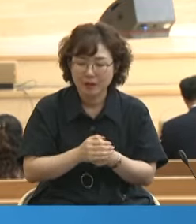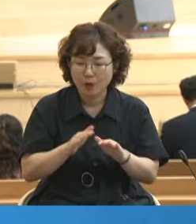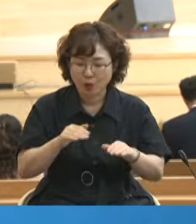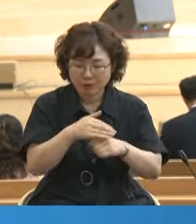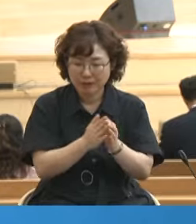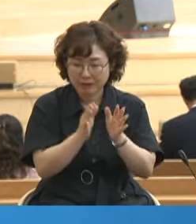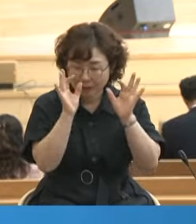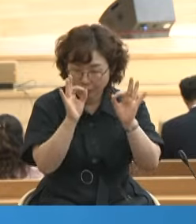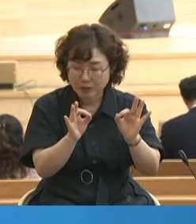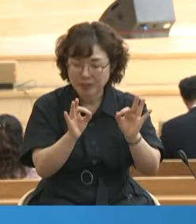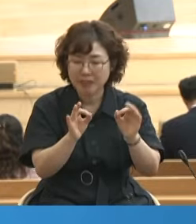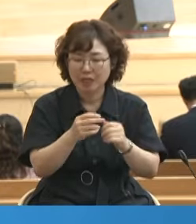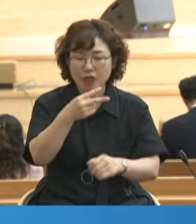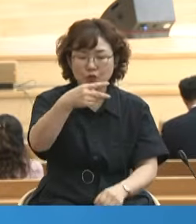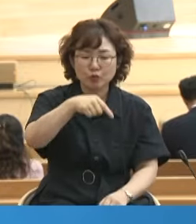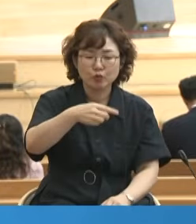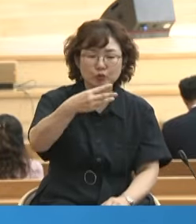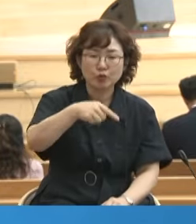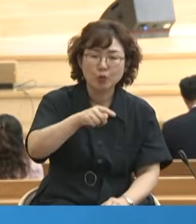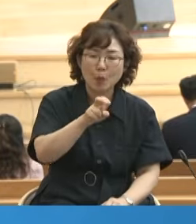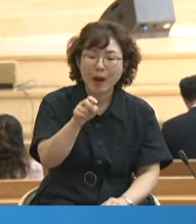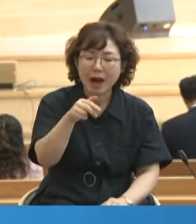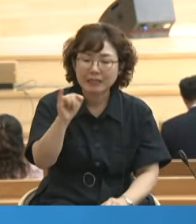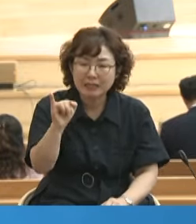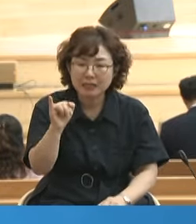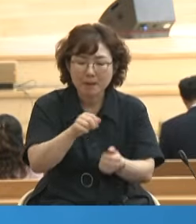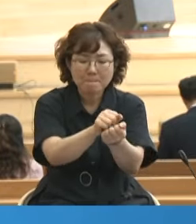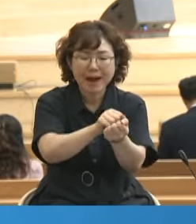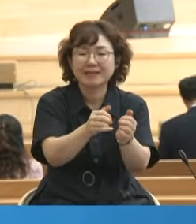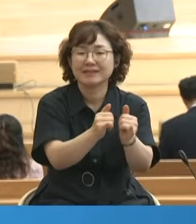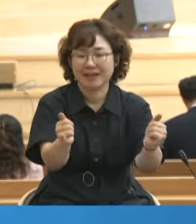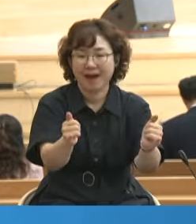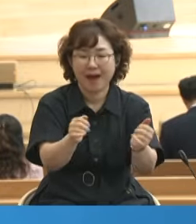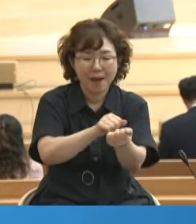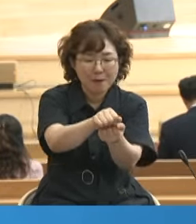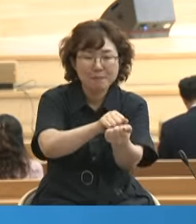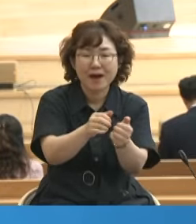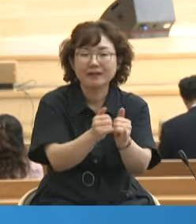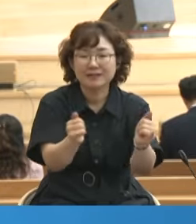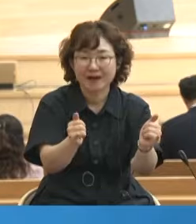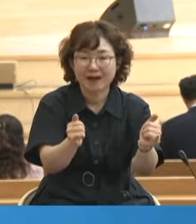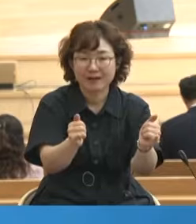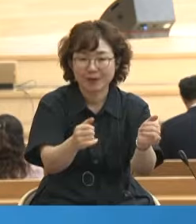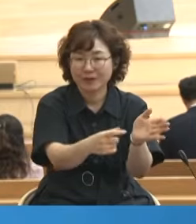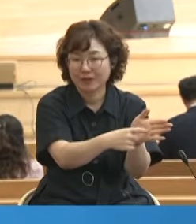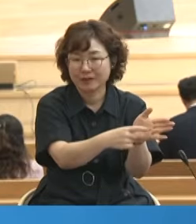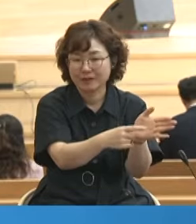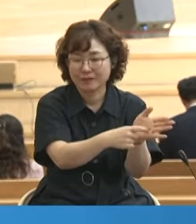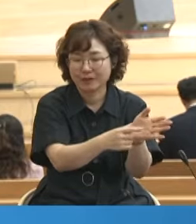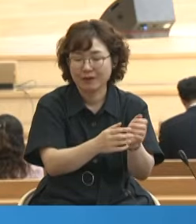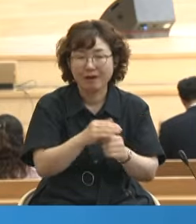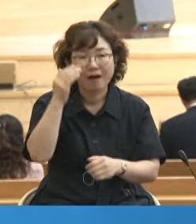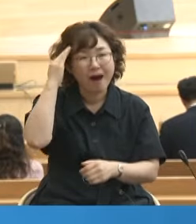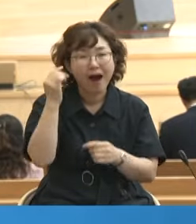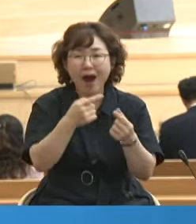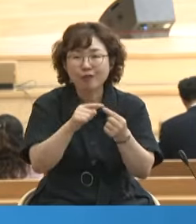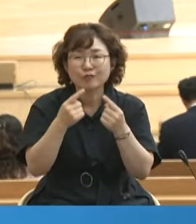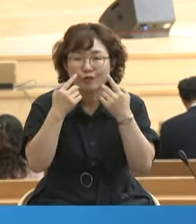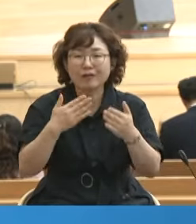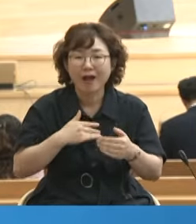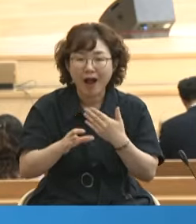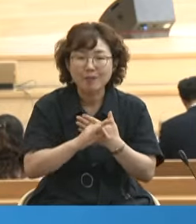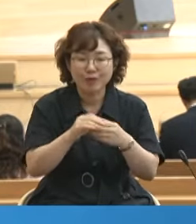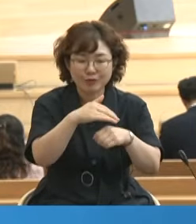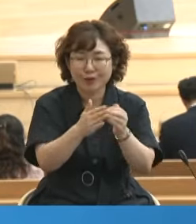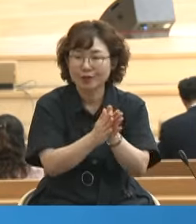보니까 분명히 두루마기를 빠는 자, 빠는 자 이렇게 나와요. 한글을 정확하게 알면